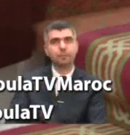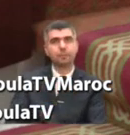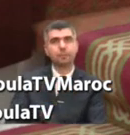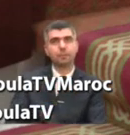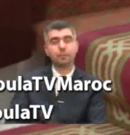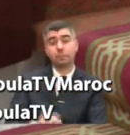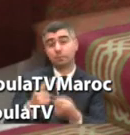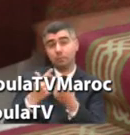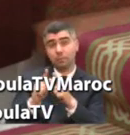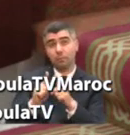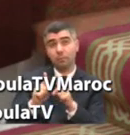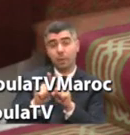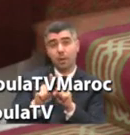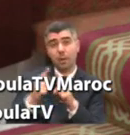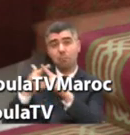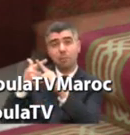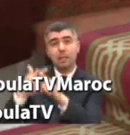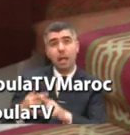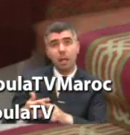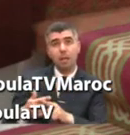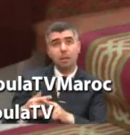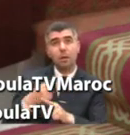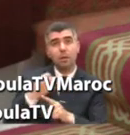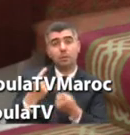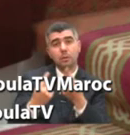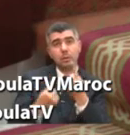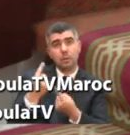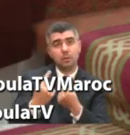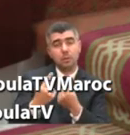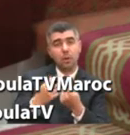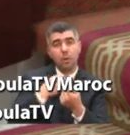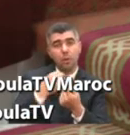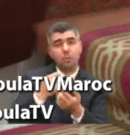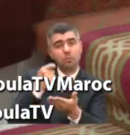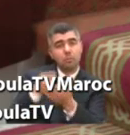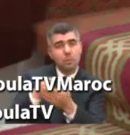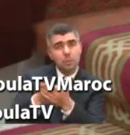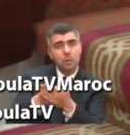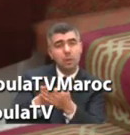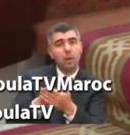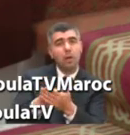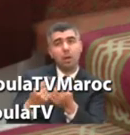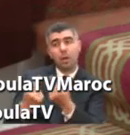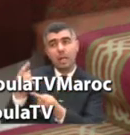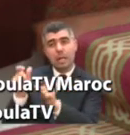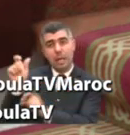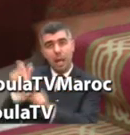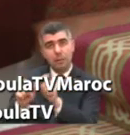تاخذ تدابير على حساب ميزانية الدولة. إلا خدات شي تدابير لا بدا شي واحد اللي يدي الثمن، إما المستهلك إما